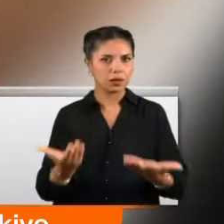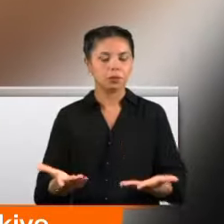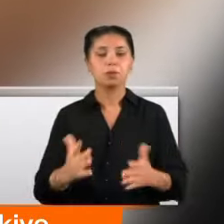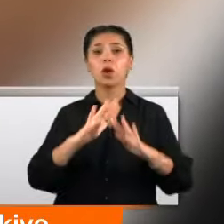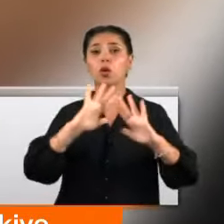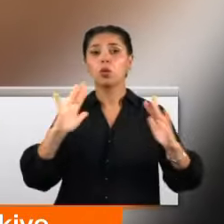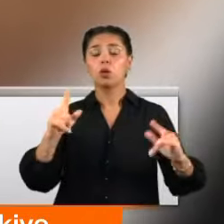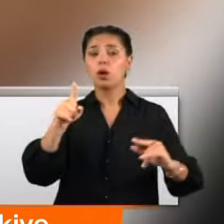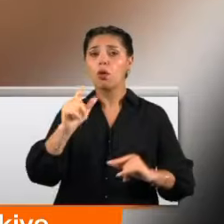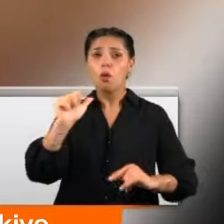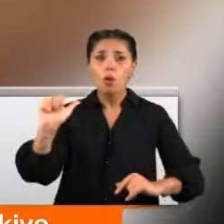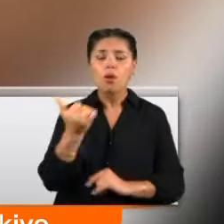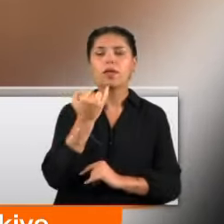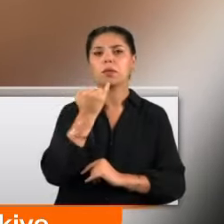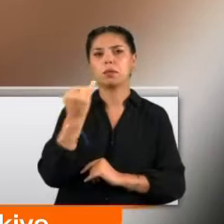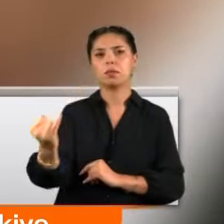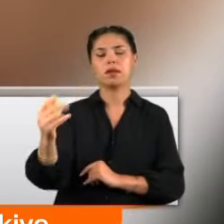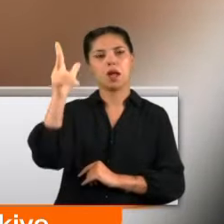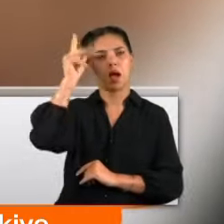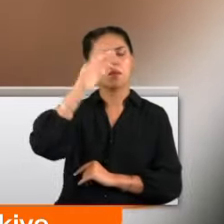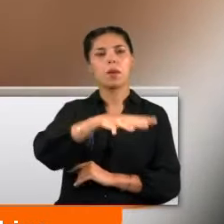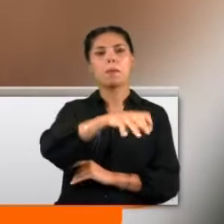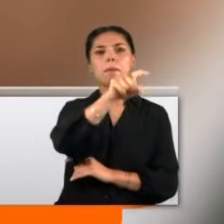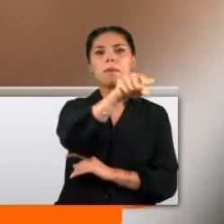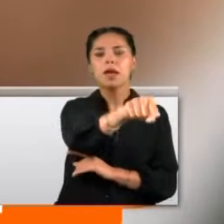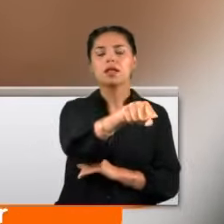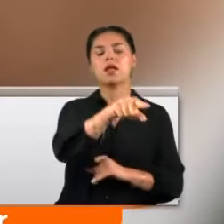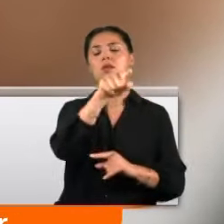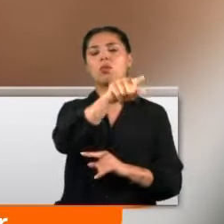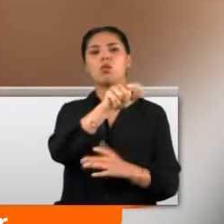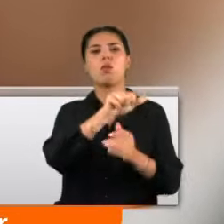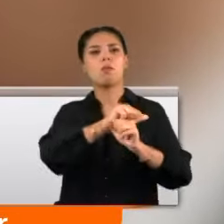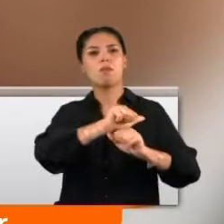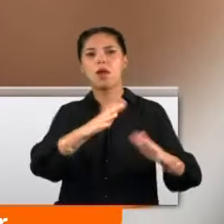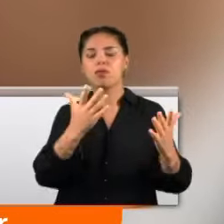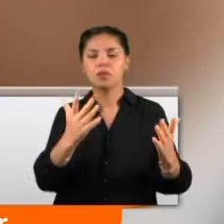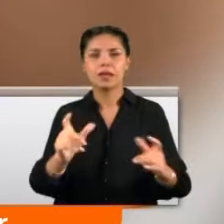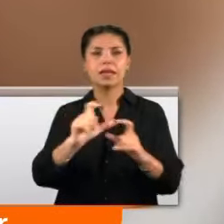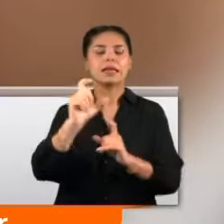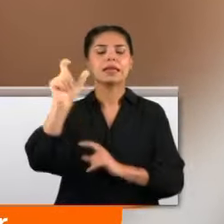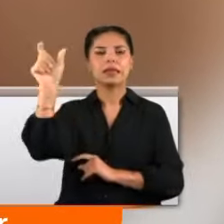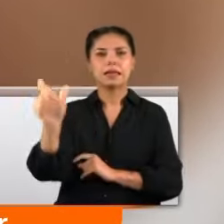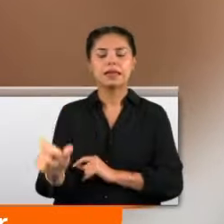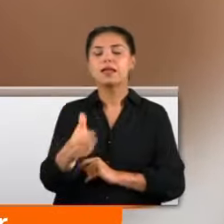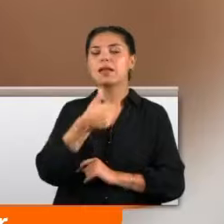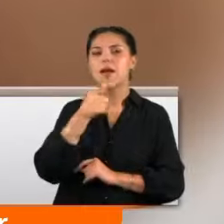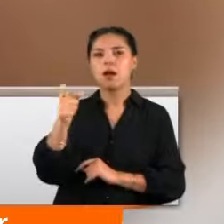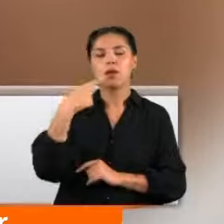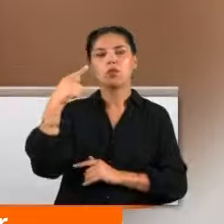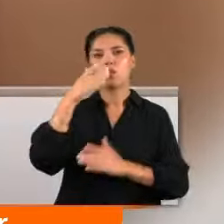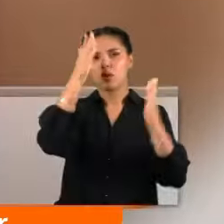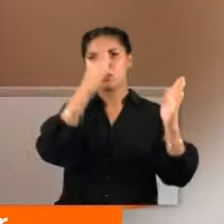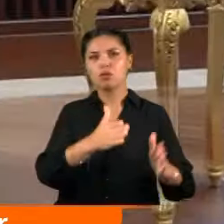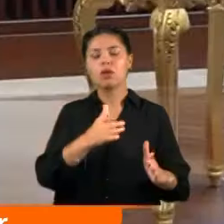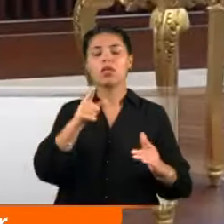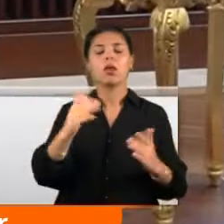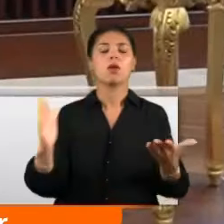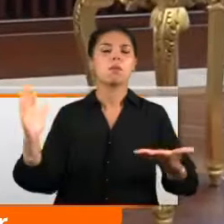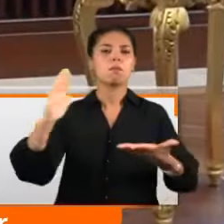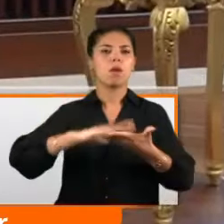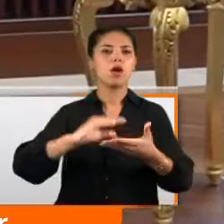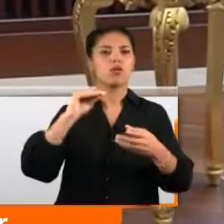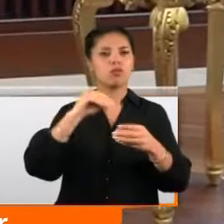Külliyedeki tarihi zirveyi ABD merkezli Bloomberg, Sisi Erdoğan'la anlaşmazlığı onarmak için Türkiye'yi ziyaret etti